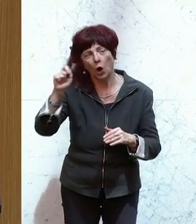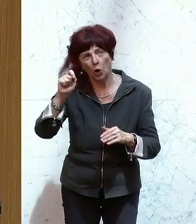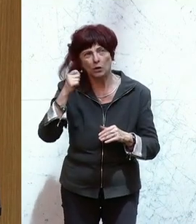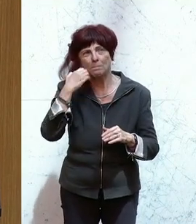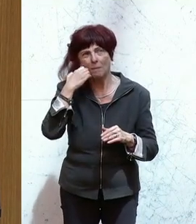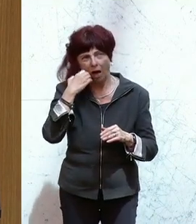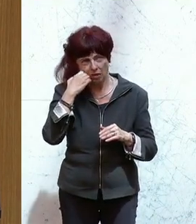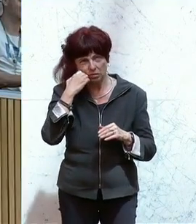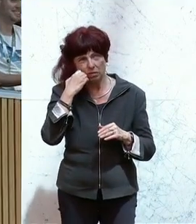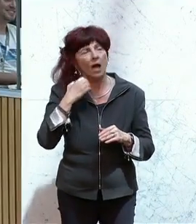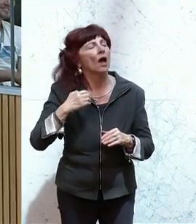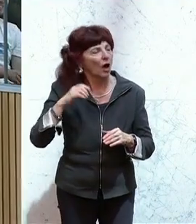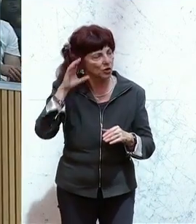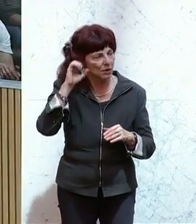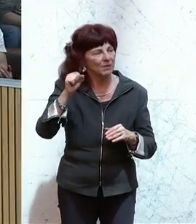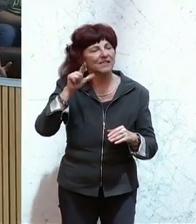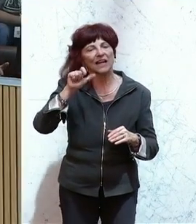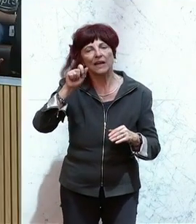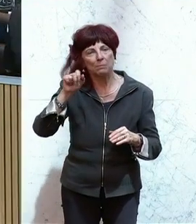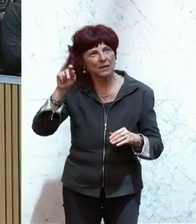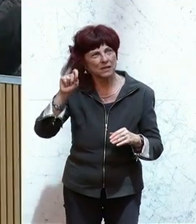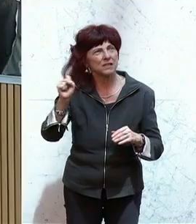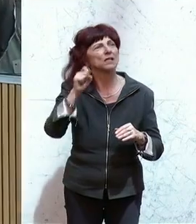unseres Abgeordneten Mario Lindner. Willkommen!